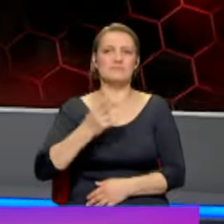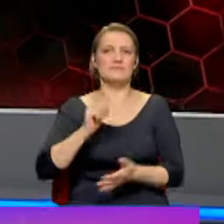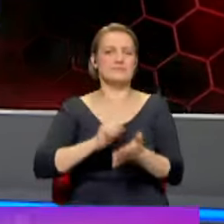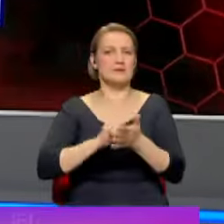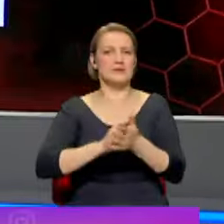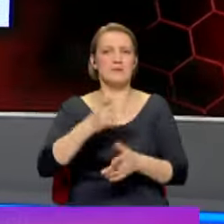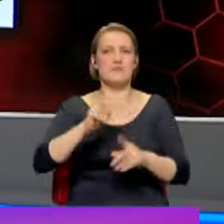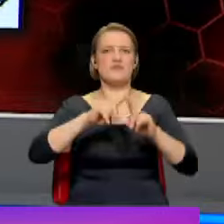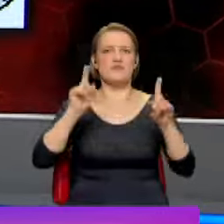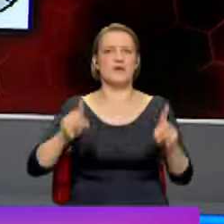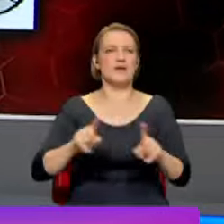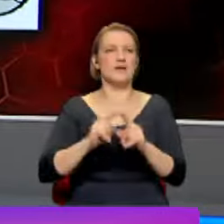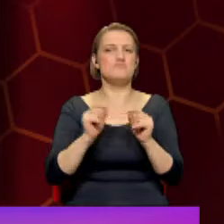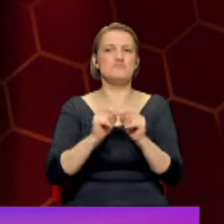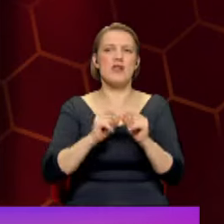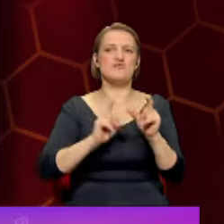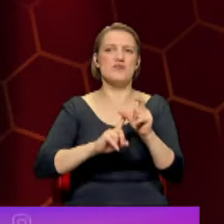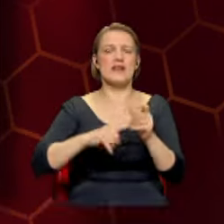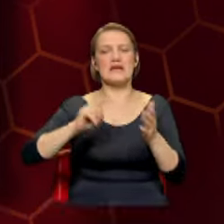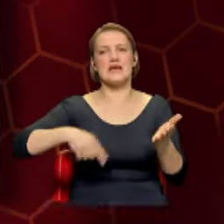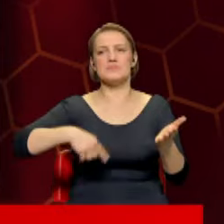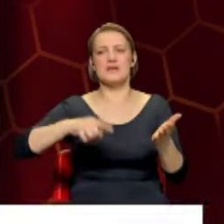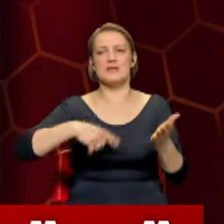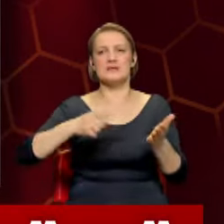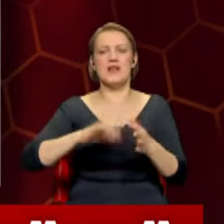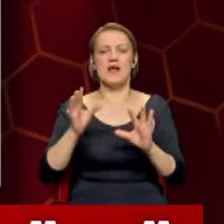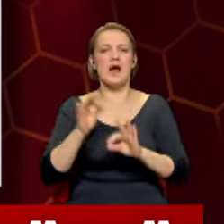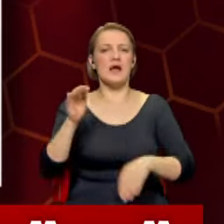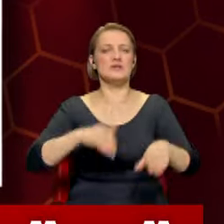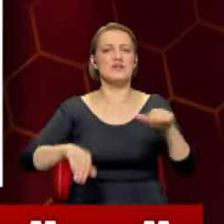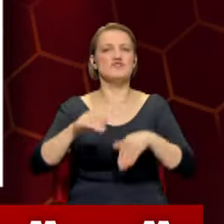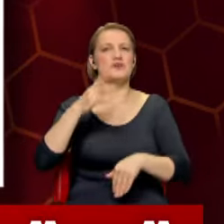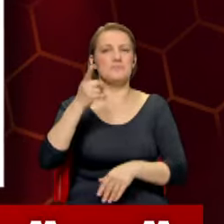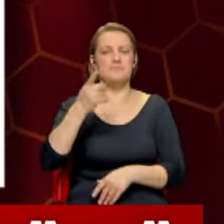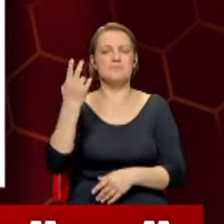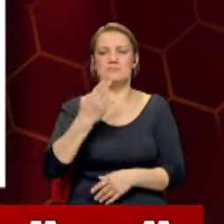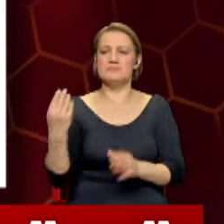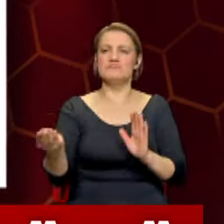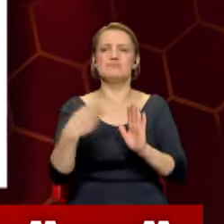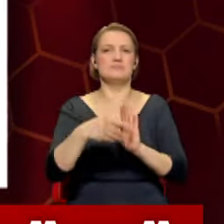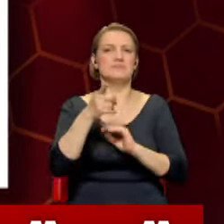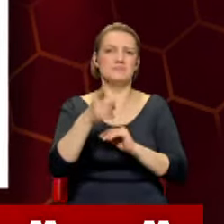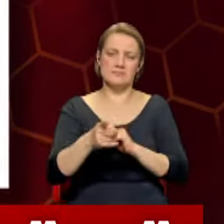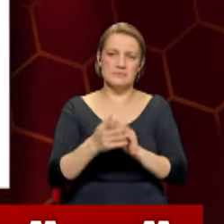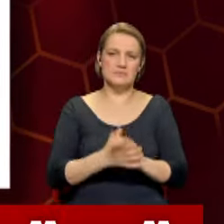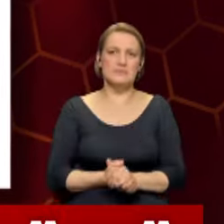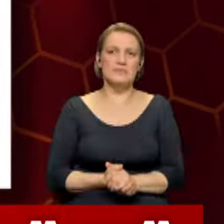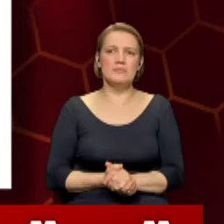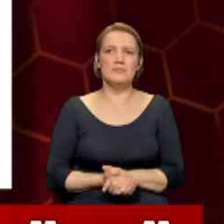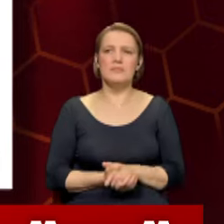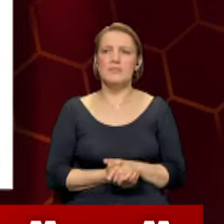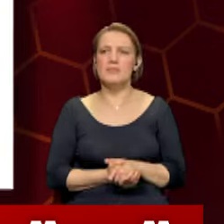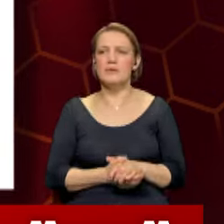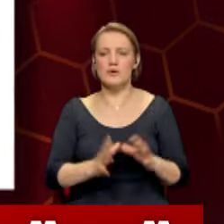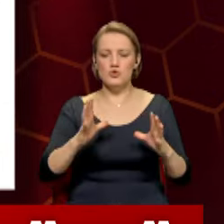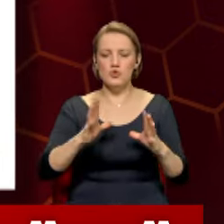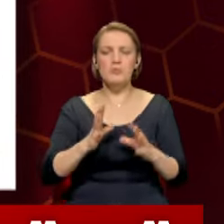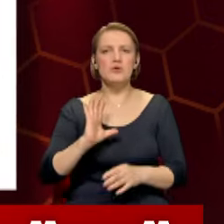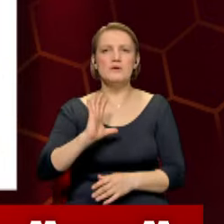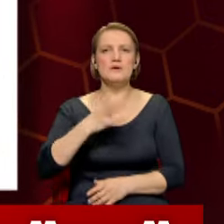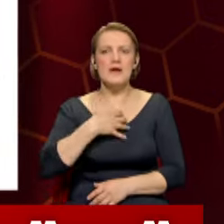Gazete Pencere'den Bülent Çelik imzasıyla erken seçim karikatürlerin gündemine girmiş durumda görünüyor. Topun